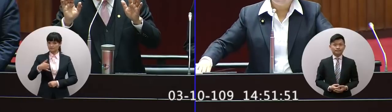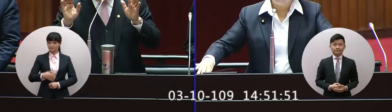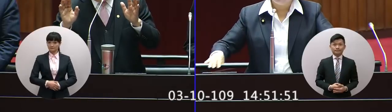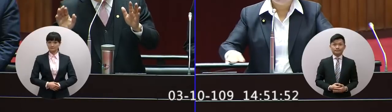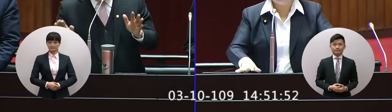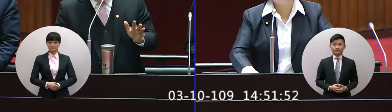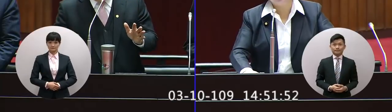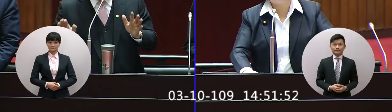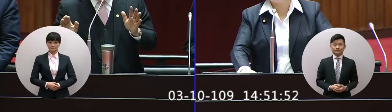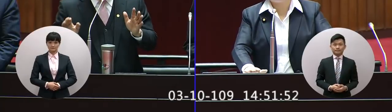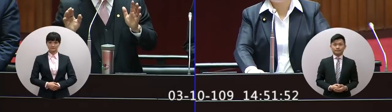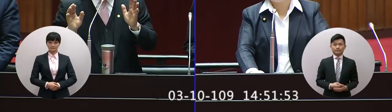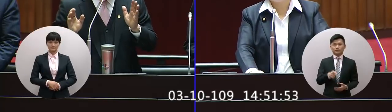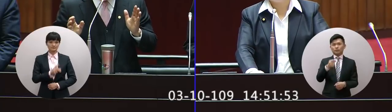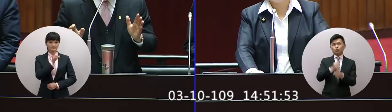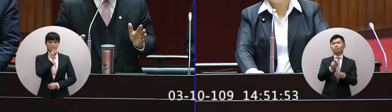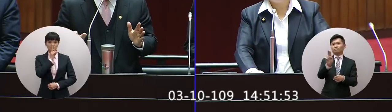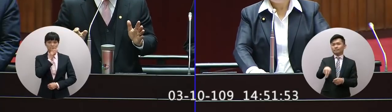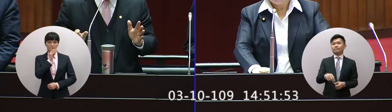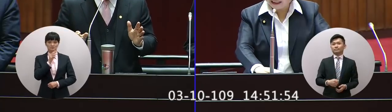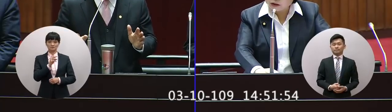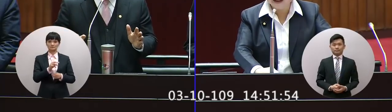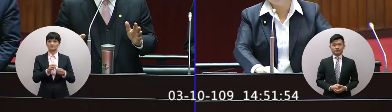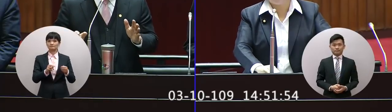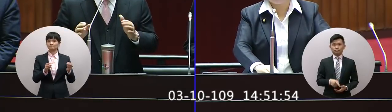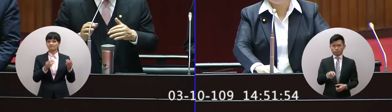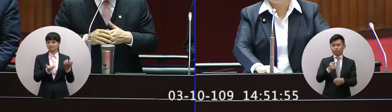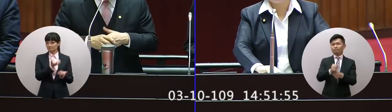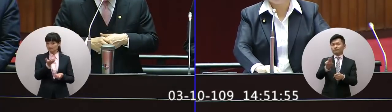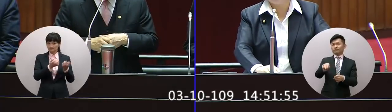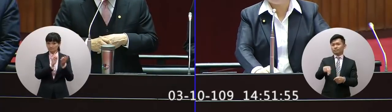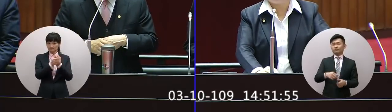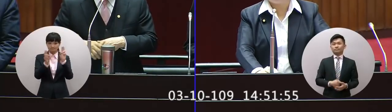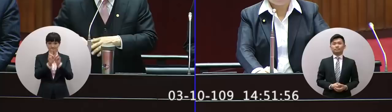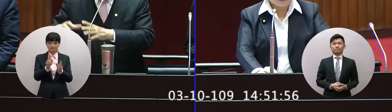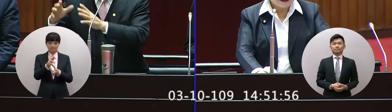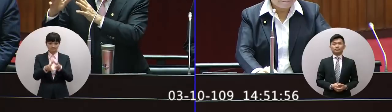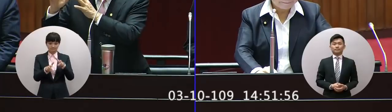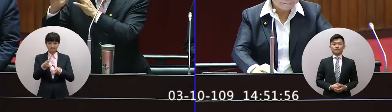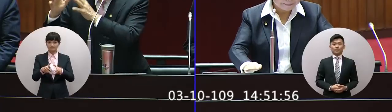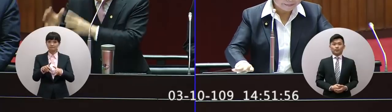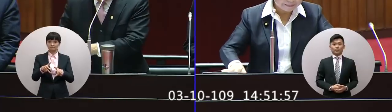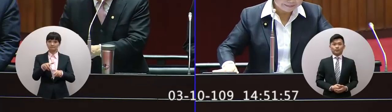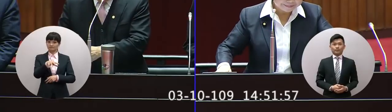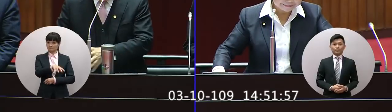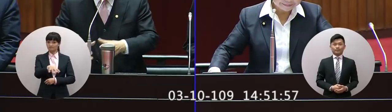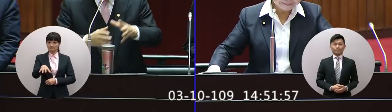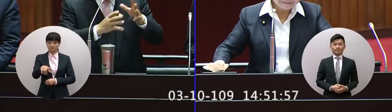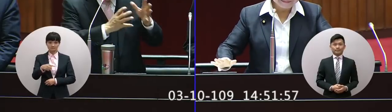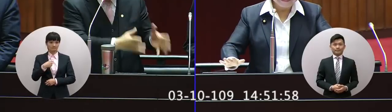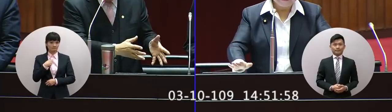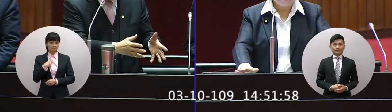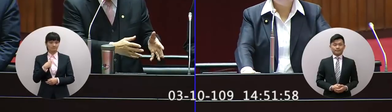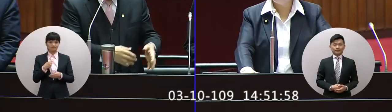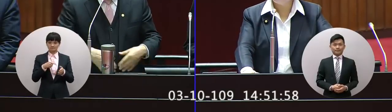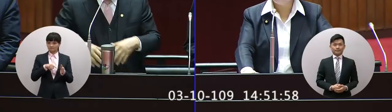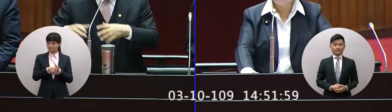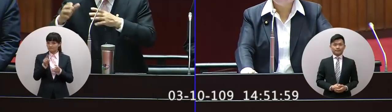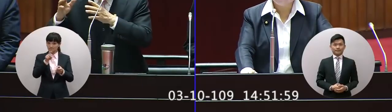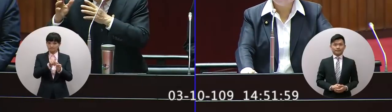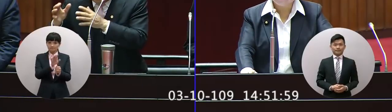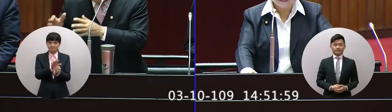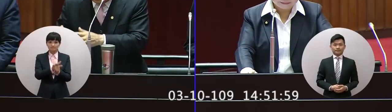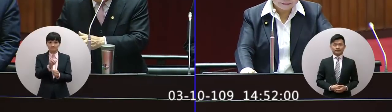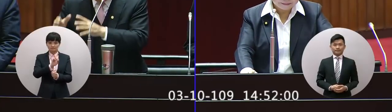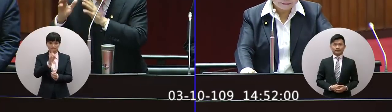个。 您做得到啊！ 台中火力发电厂， 您做得到啊！ 我们一直要减煤加气，